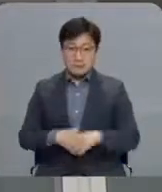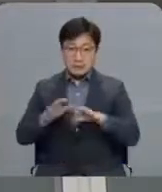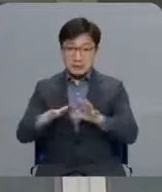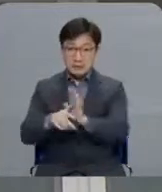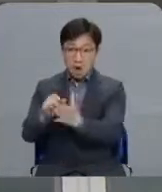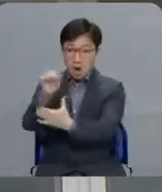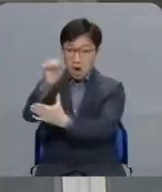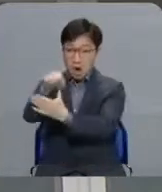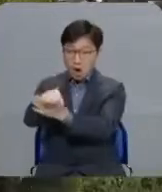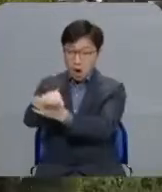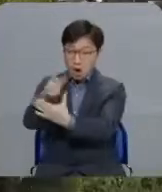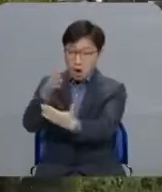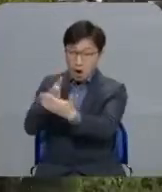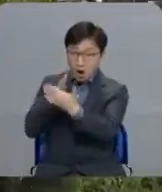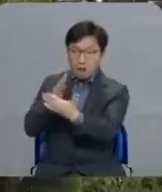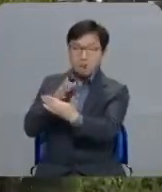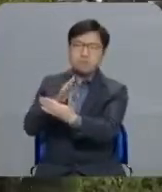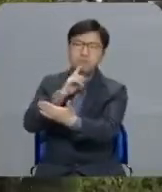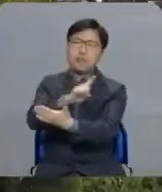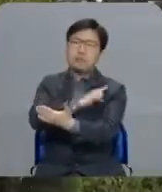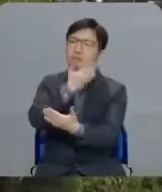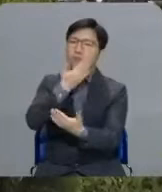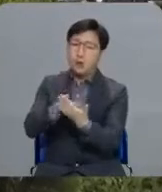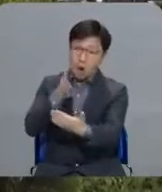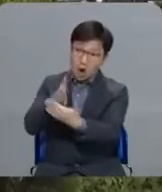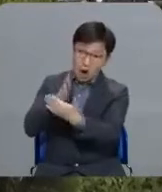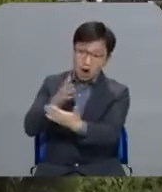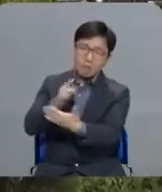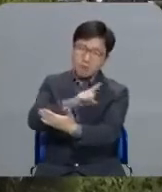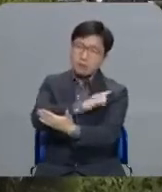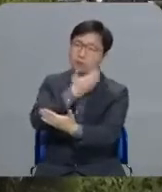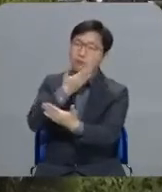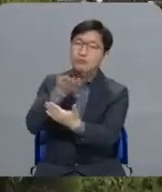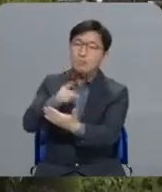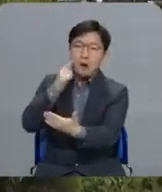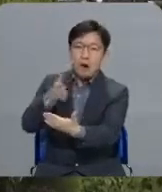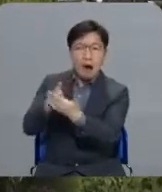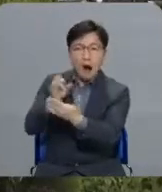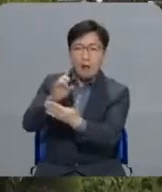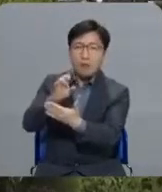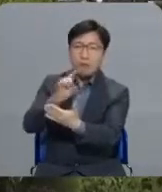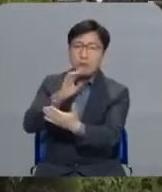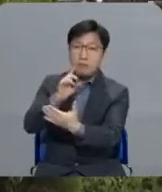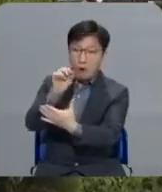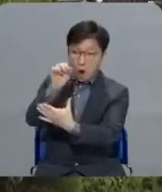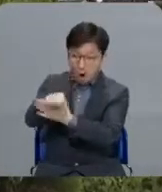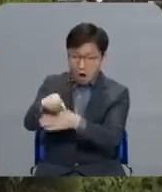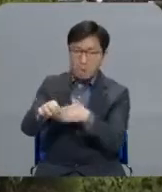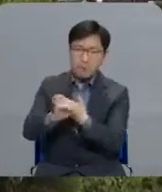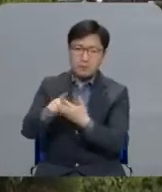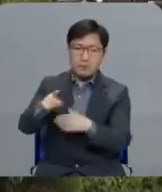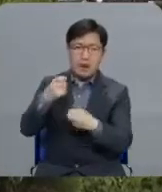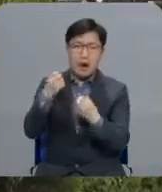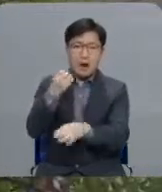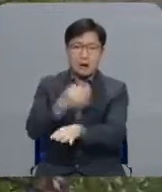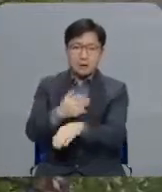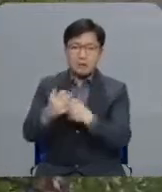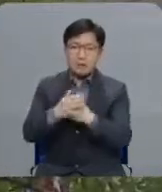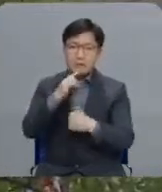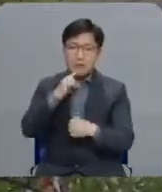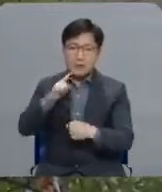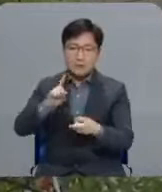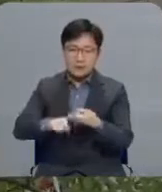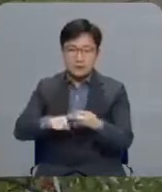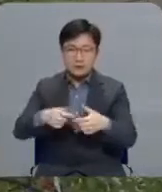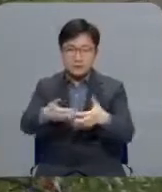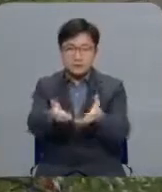것이 이제 바람직할 것이고 만약에 뭐 그것이 뭐 적법 된다고 하면은 아까 말한 개발 행위 아까 그